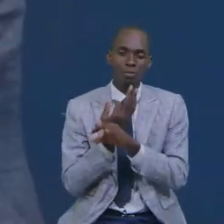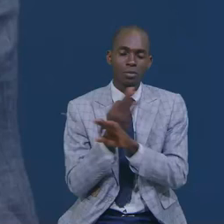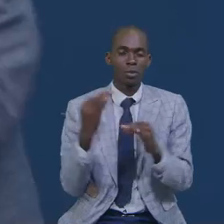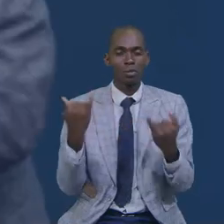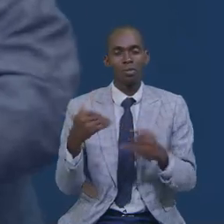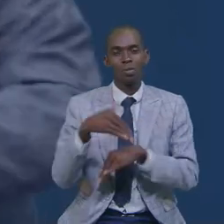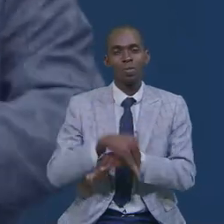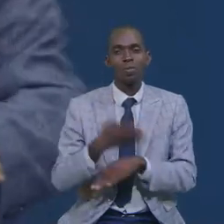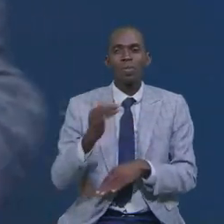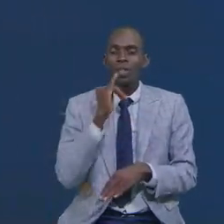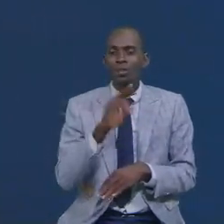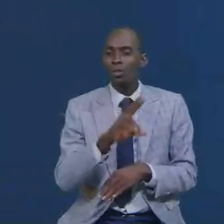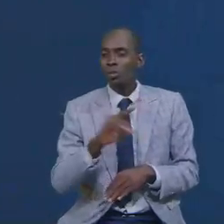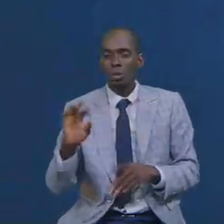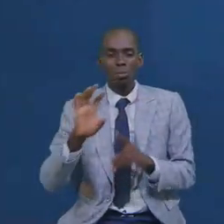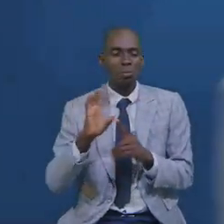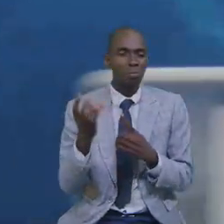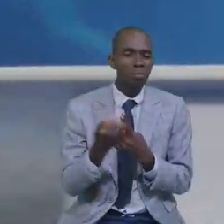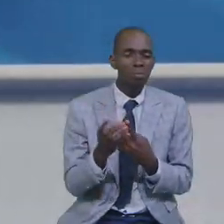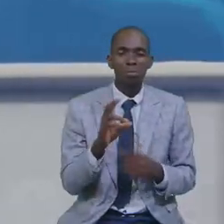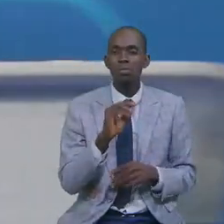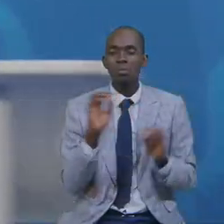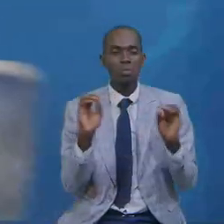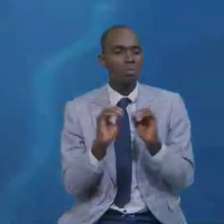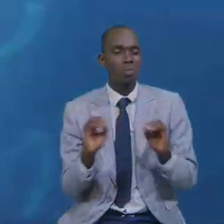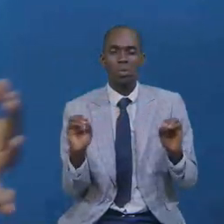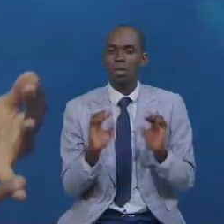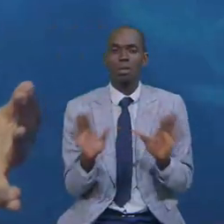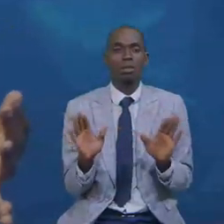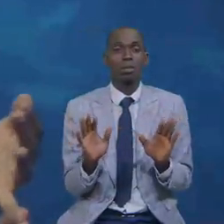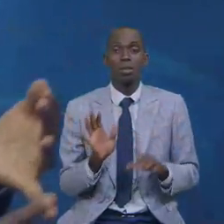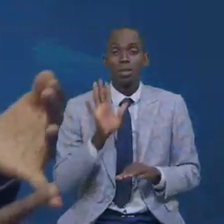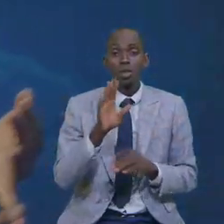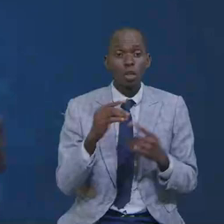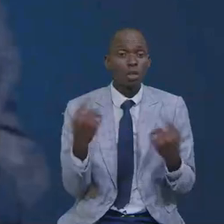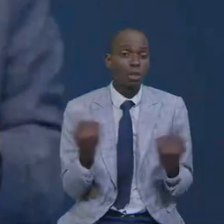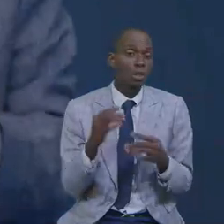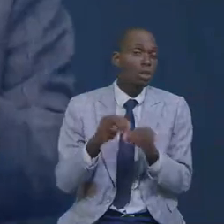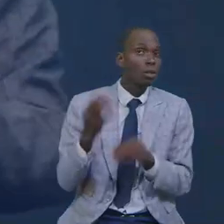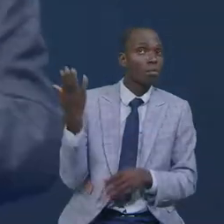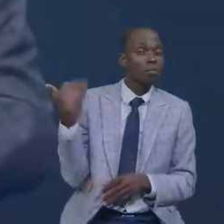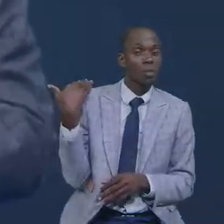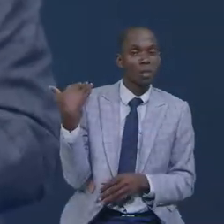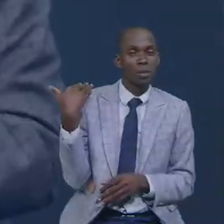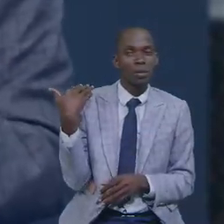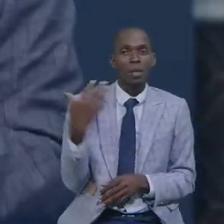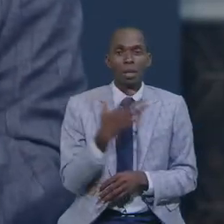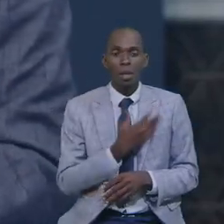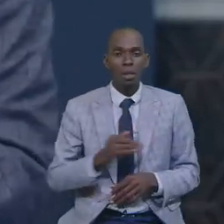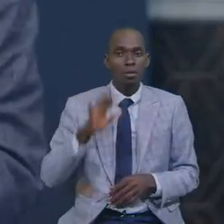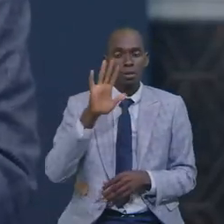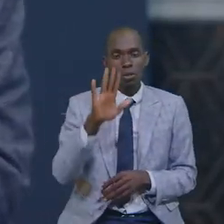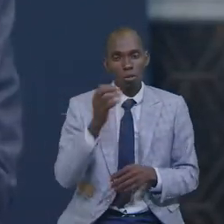y aura pas de contradiction il y aura pas de conditions il y a rien du passé